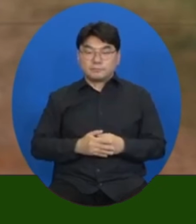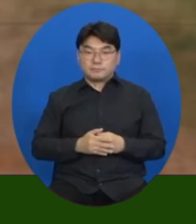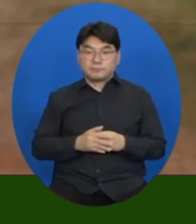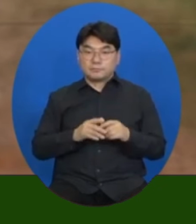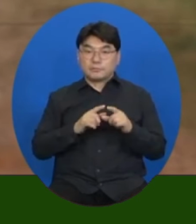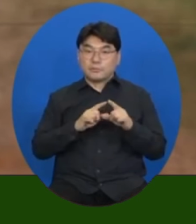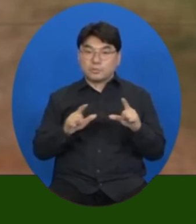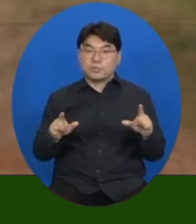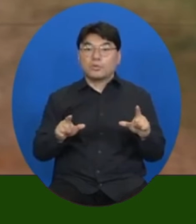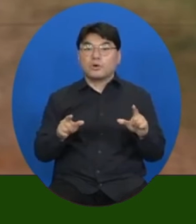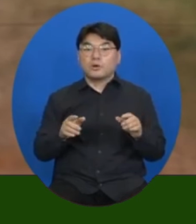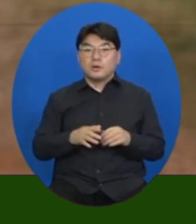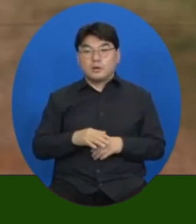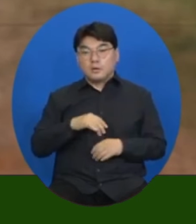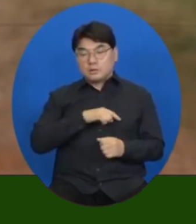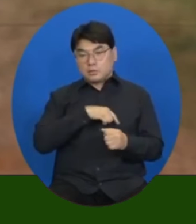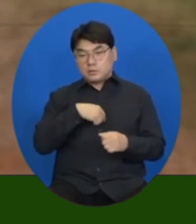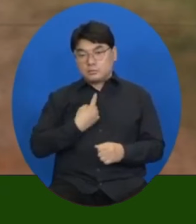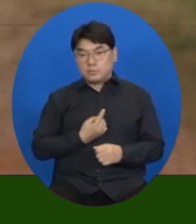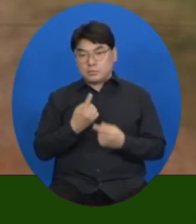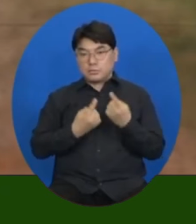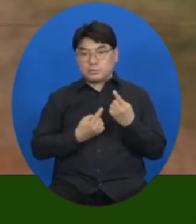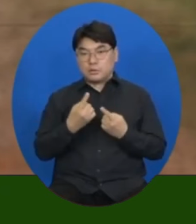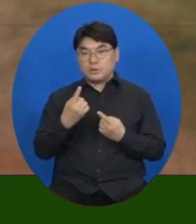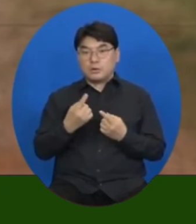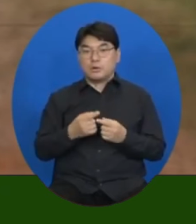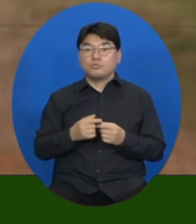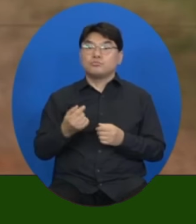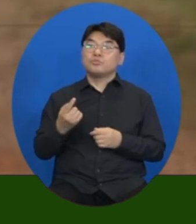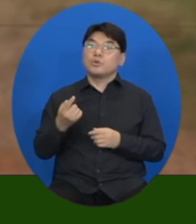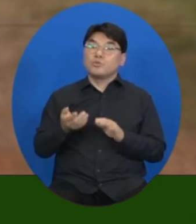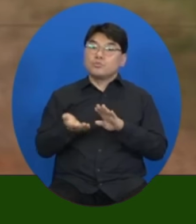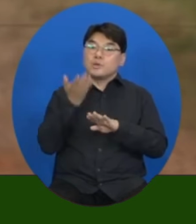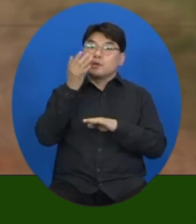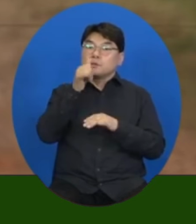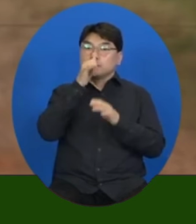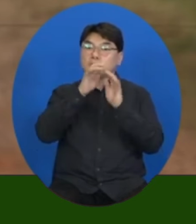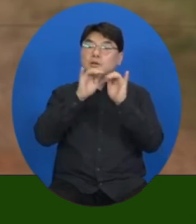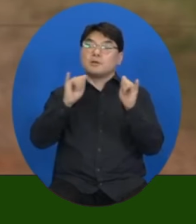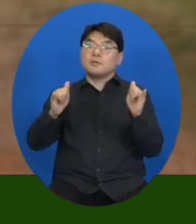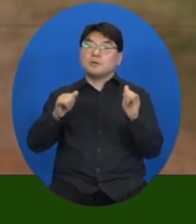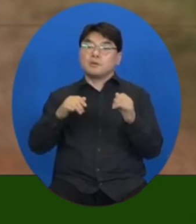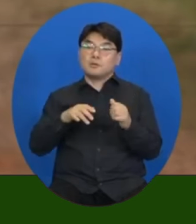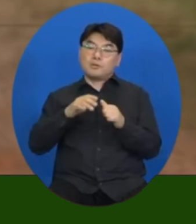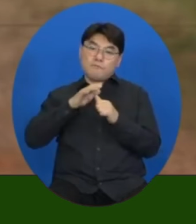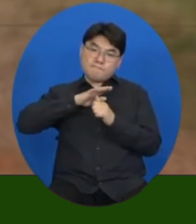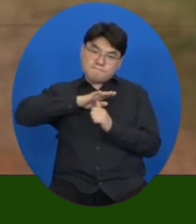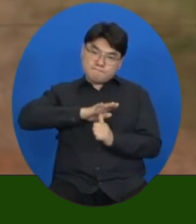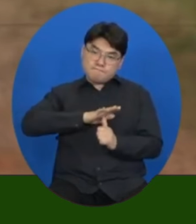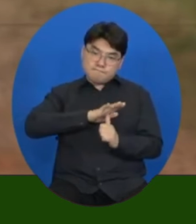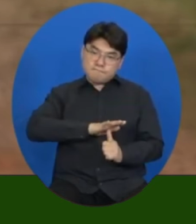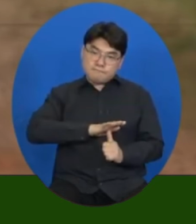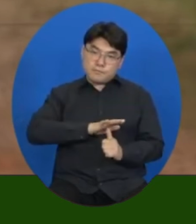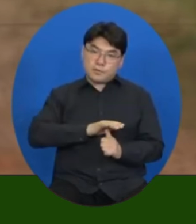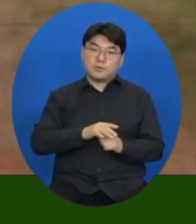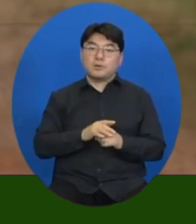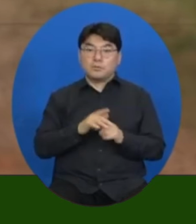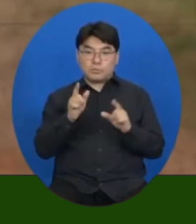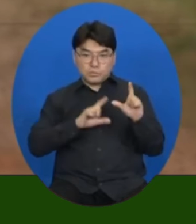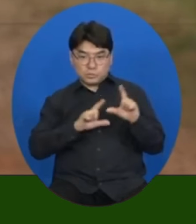자신보다 위에 있는 사람들 앞에서 사람들은 다 그렇지 않지만 눌려 있거나 자신감을 읽기 마련입니다 지금 여기 누가 있습니까 대제사장들